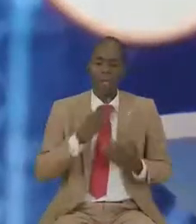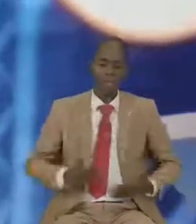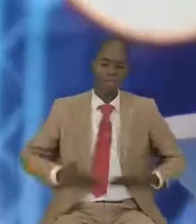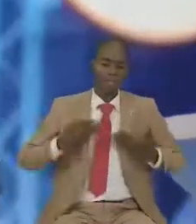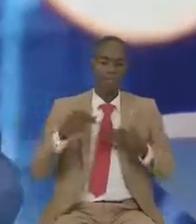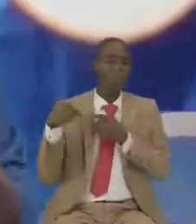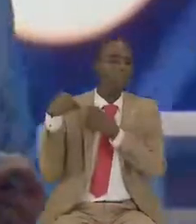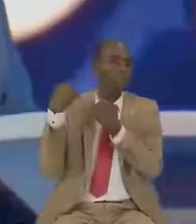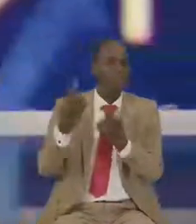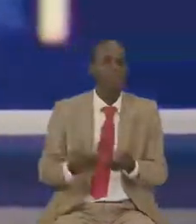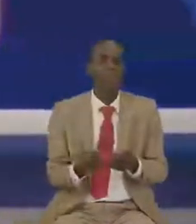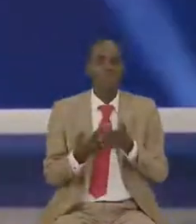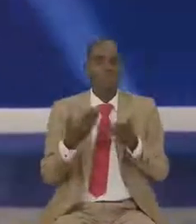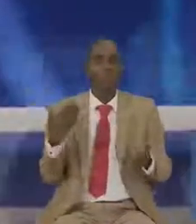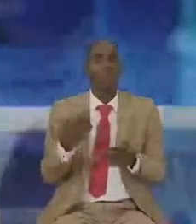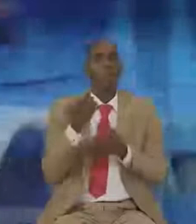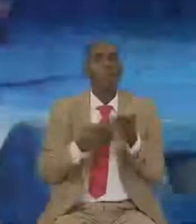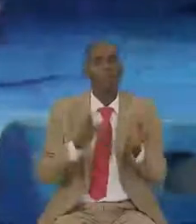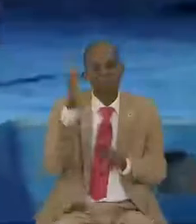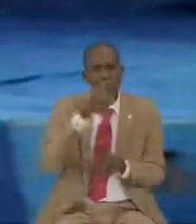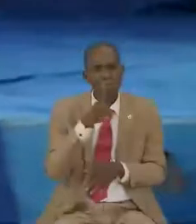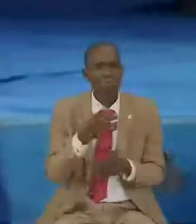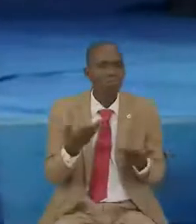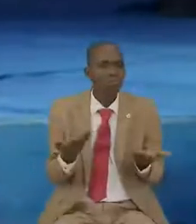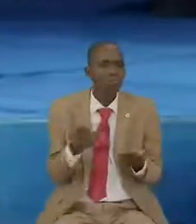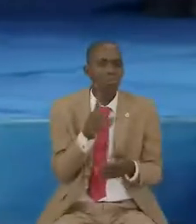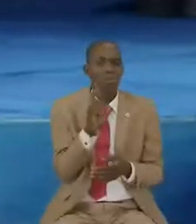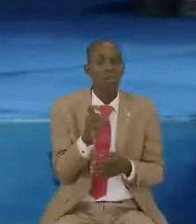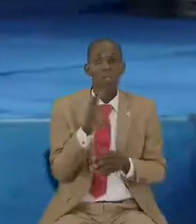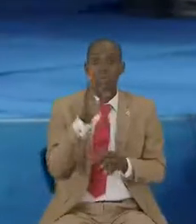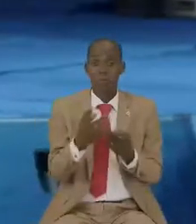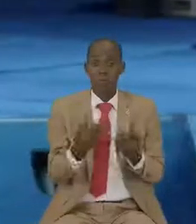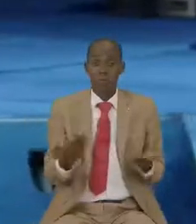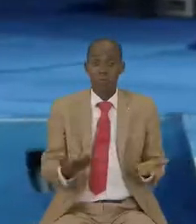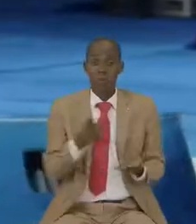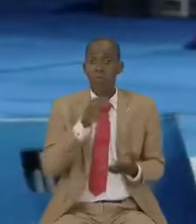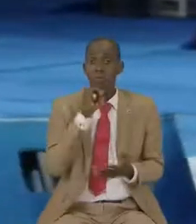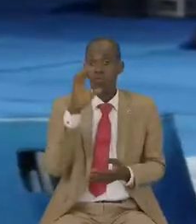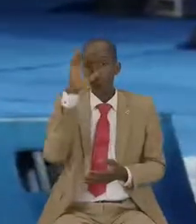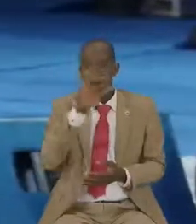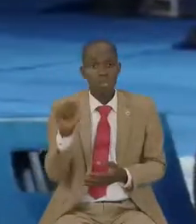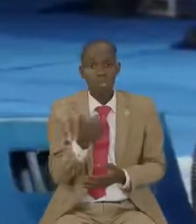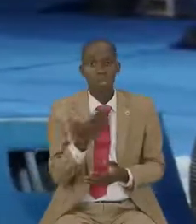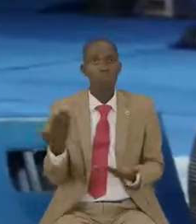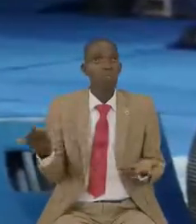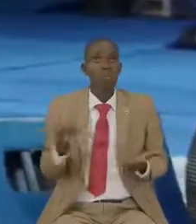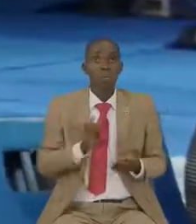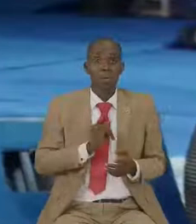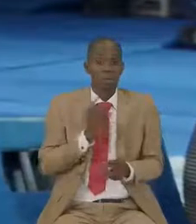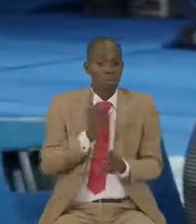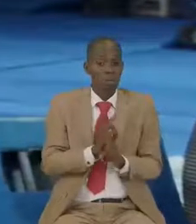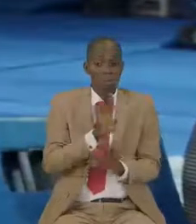de dépravation que tu menais. Que cherchez-vous? Si tu as quelque chose, tu viens ici. Si tu ne